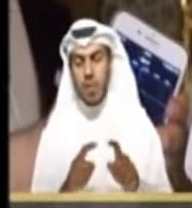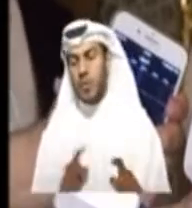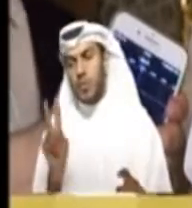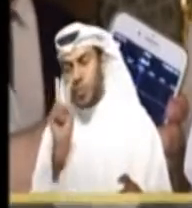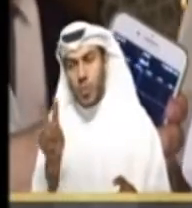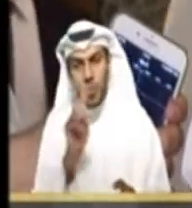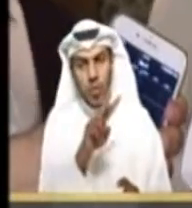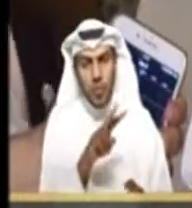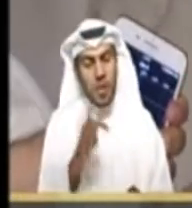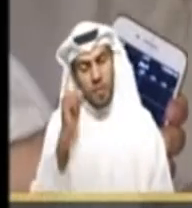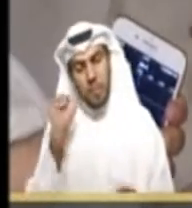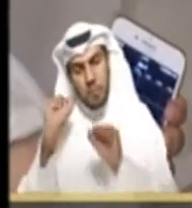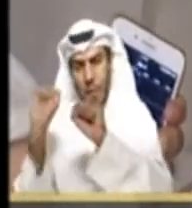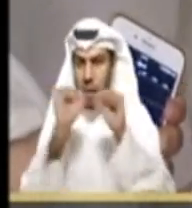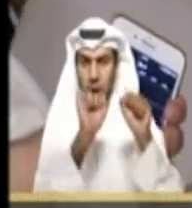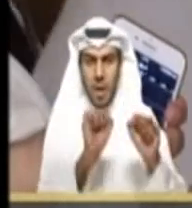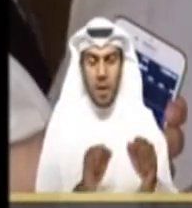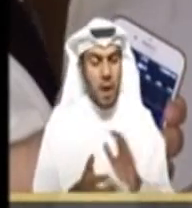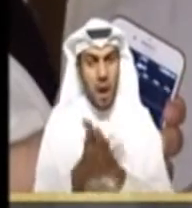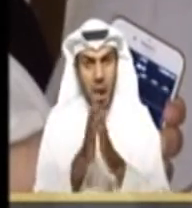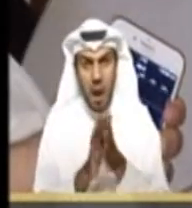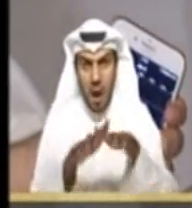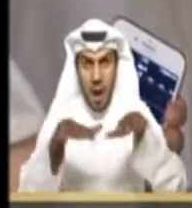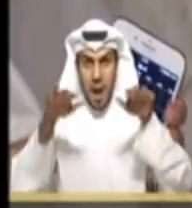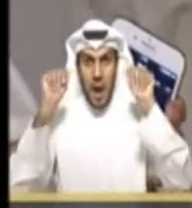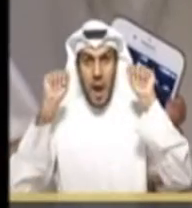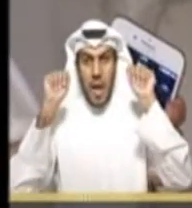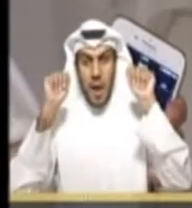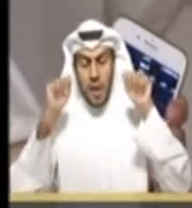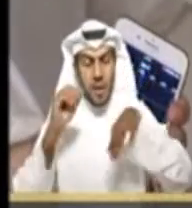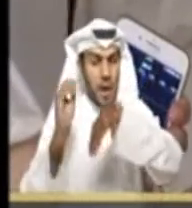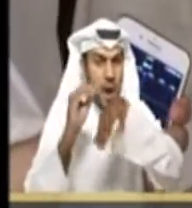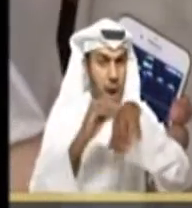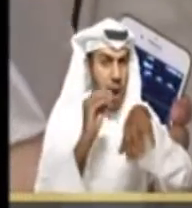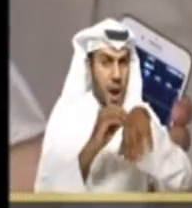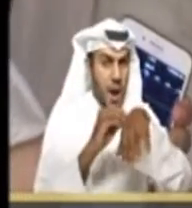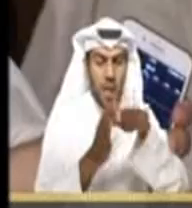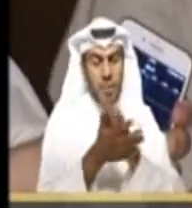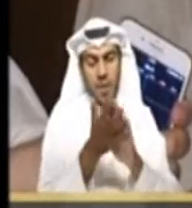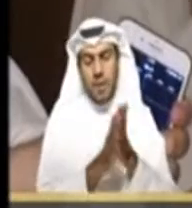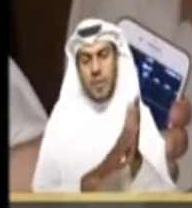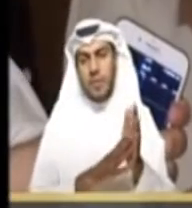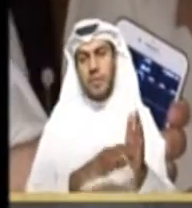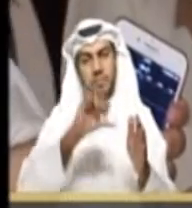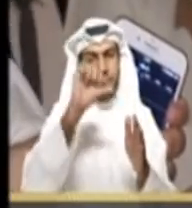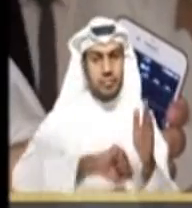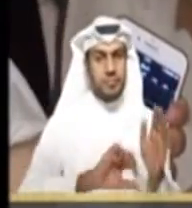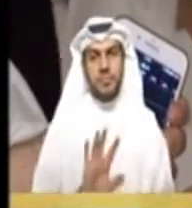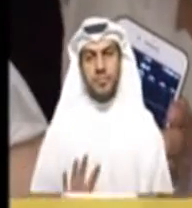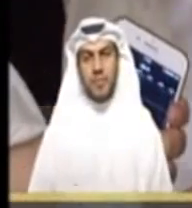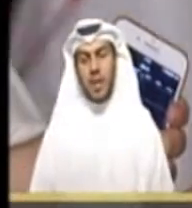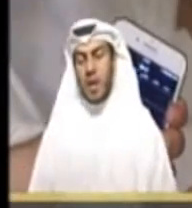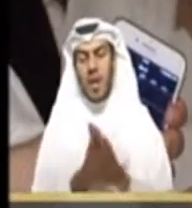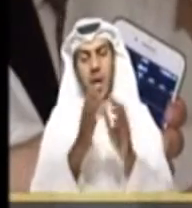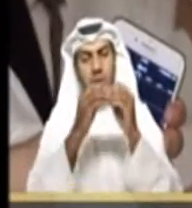الديمقراطية وكل له قناعته، انتهت وبعد ذلك تقدم 10 أعضاء بطلب طرح الثقة